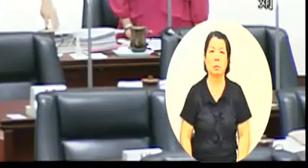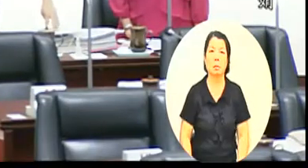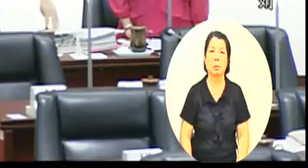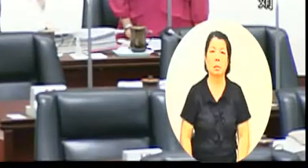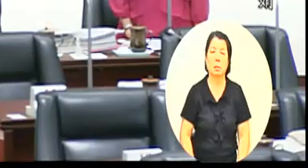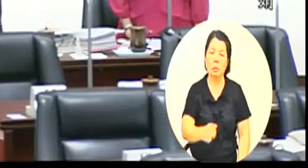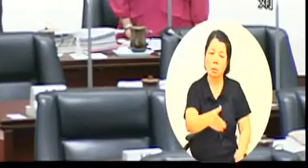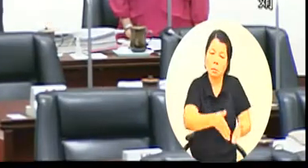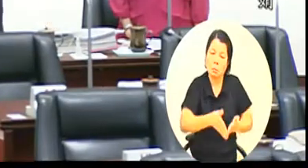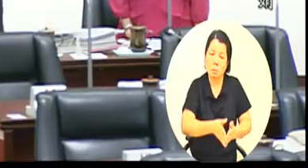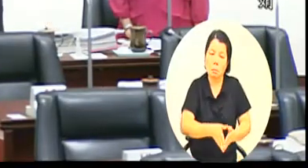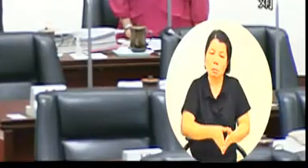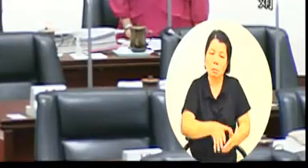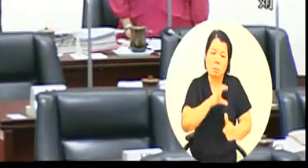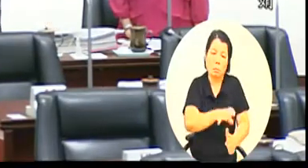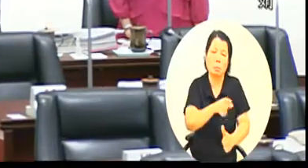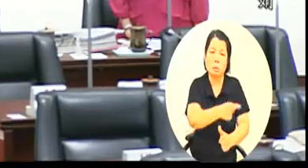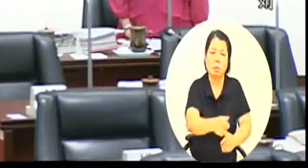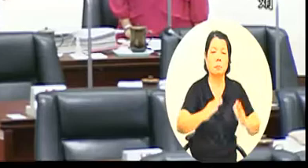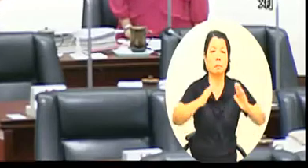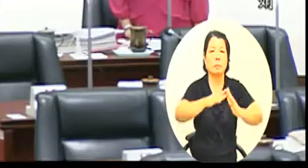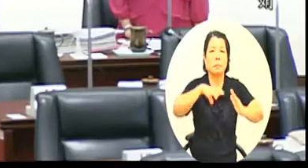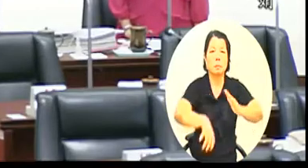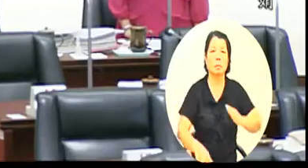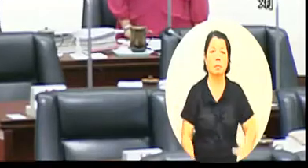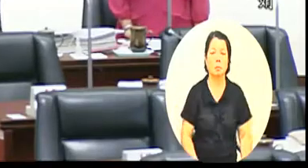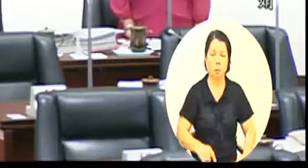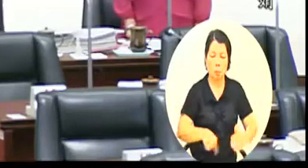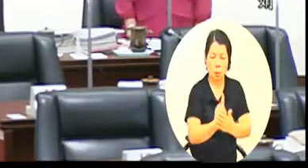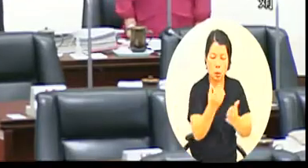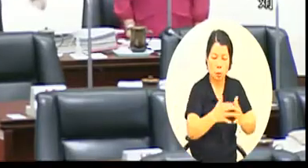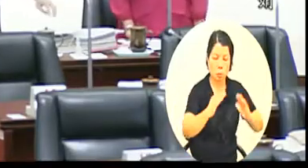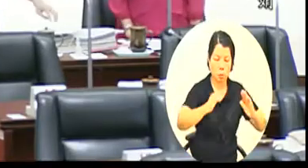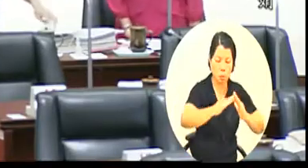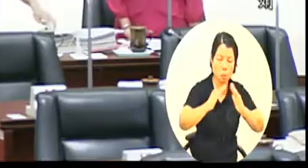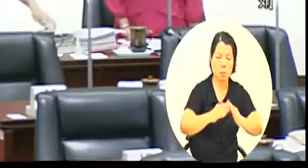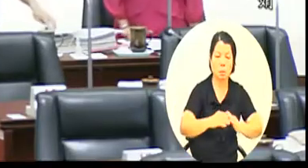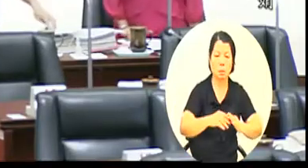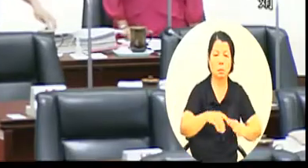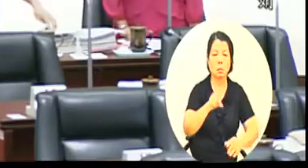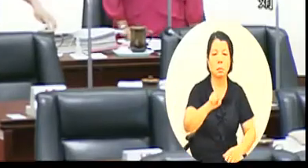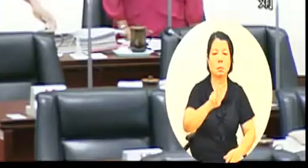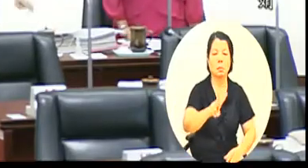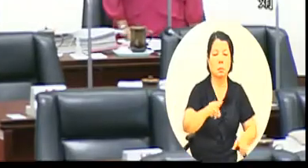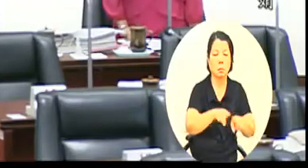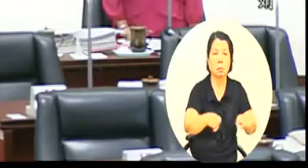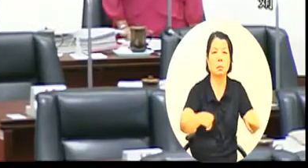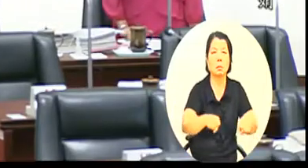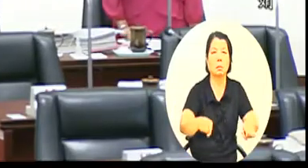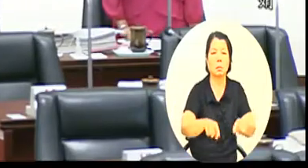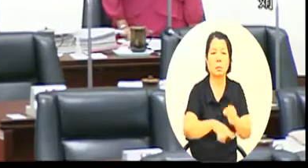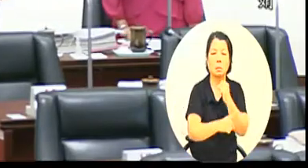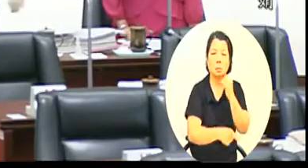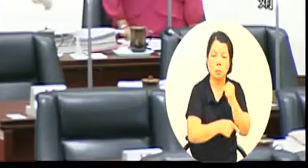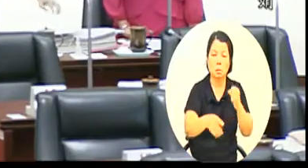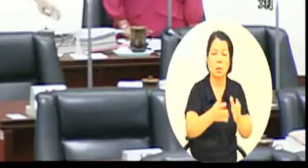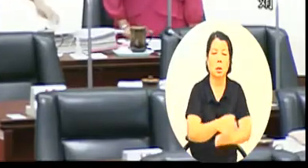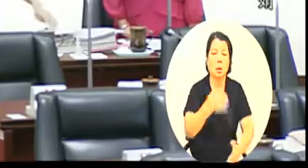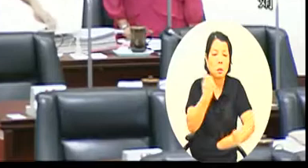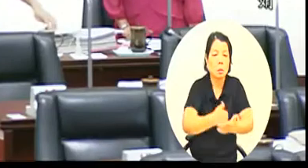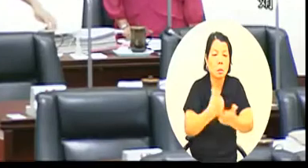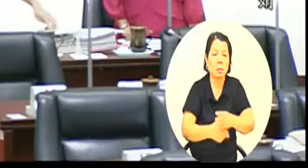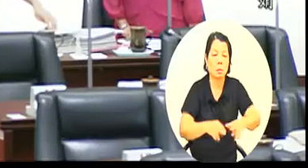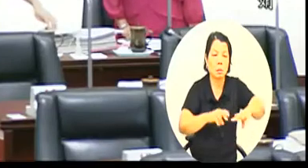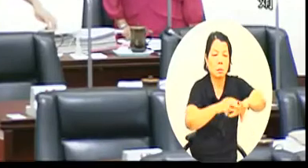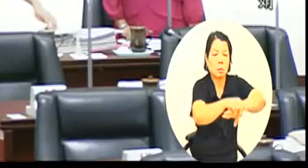等于要求他整个房子只能够盖10到12坪。你若扣掉楼梯，得爱砍掉